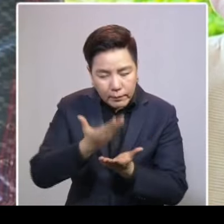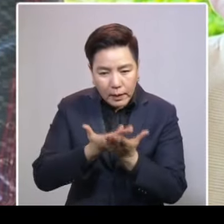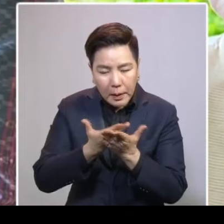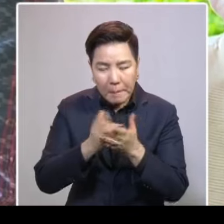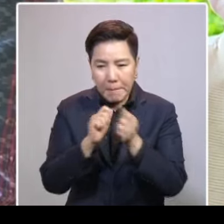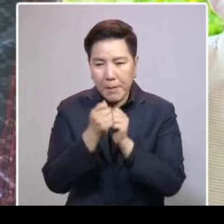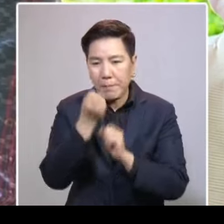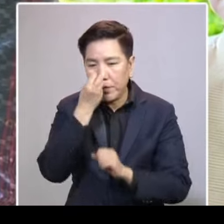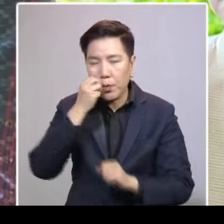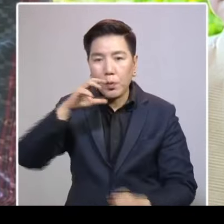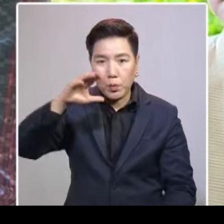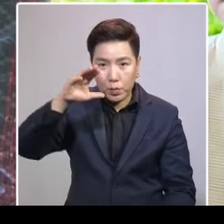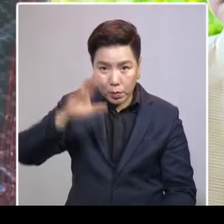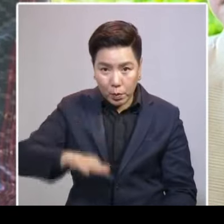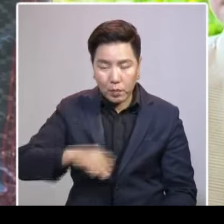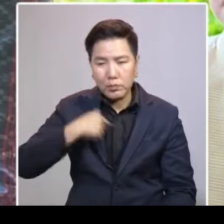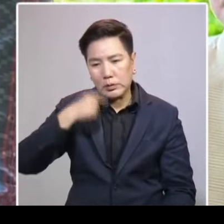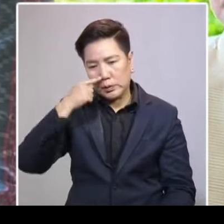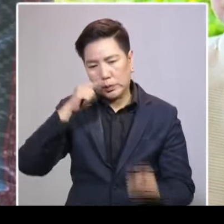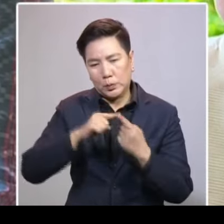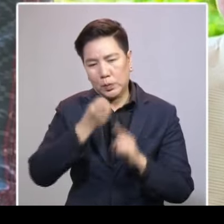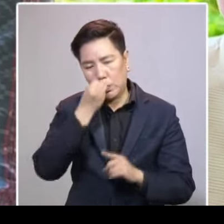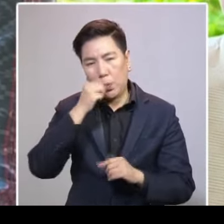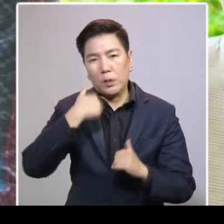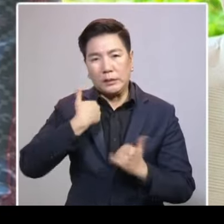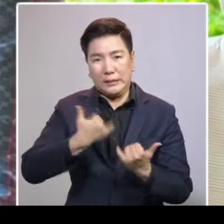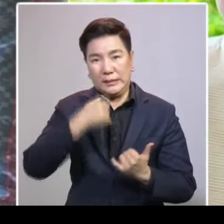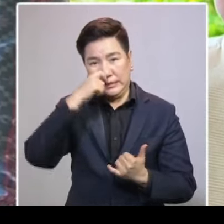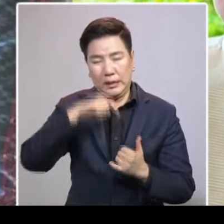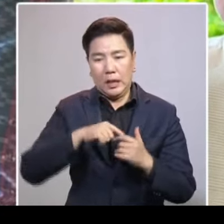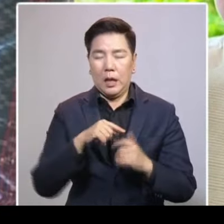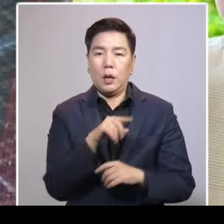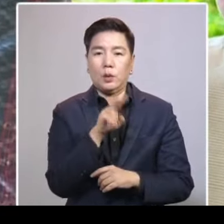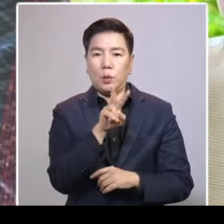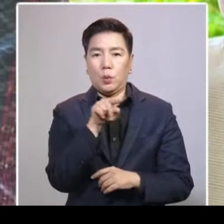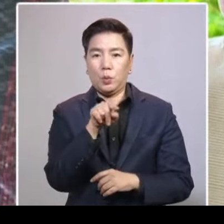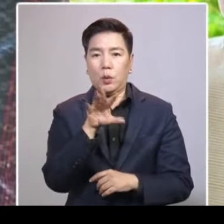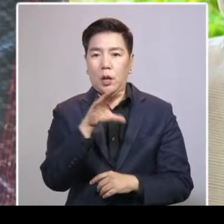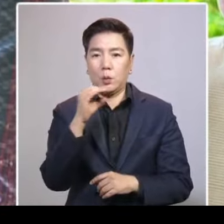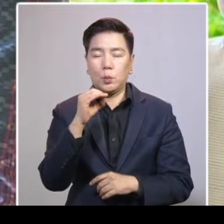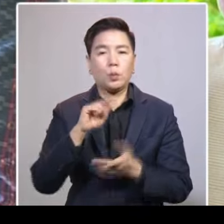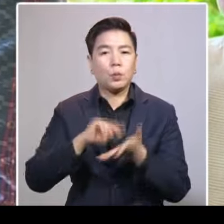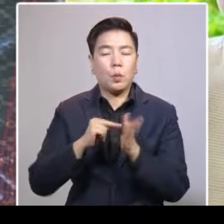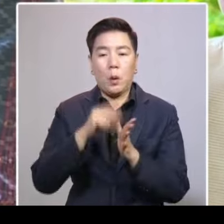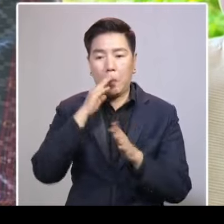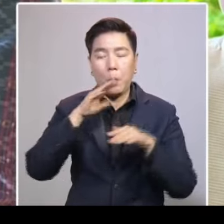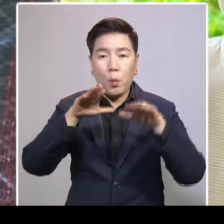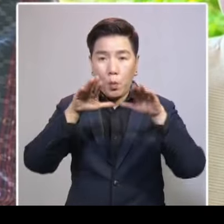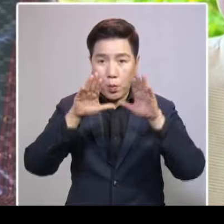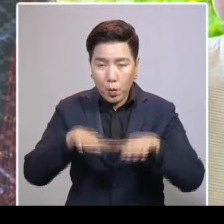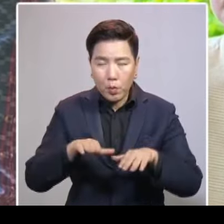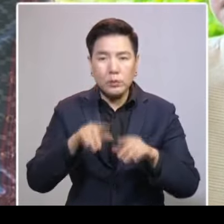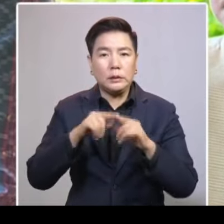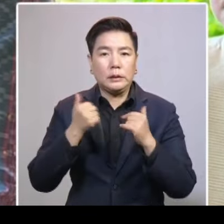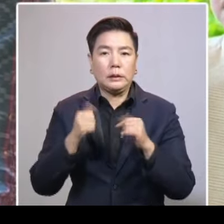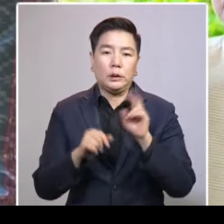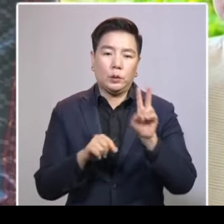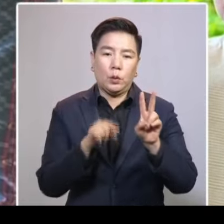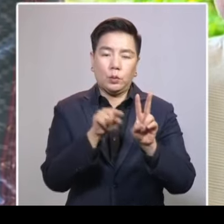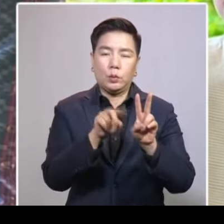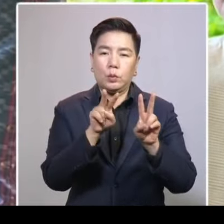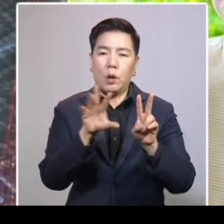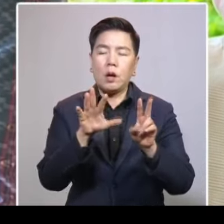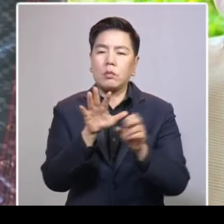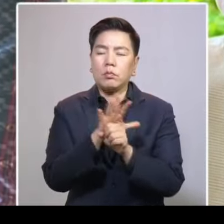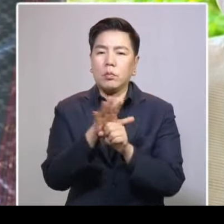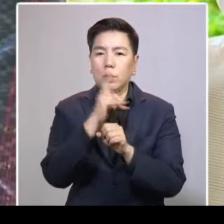ปรับลดอัตราดอกเบี้ยเพราะมองว่าอัตราดอกเบี้ยในปัจจุบันที่ระดับร้อยละ 2.50 หากลดลงมาอยู่ที่ร้อยละ 2.25